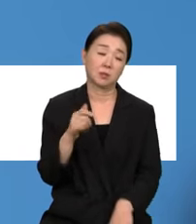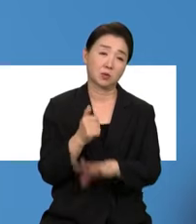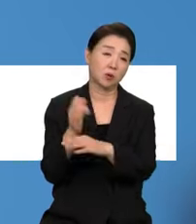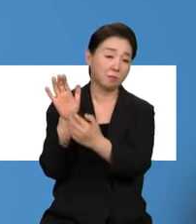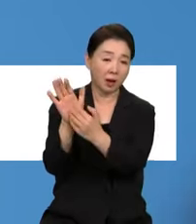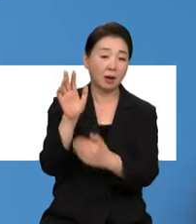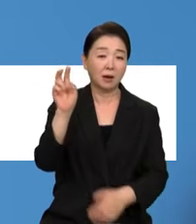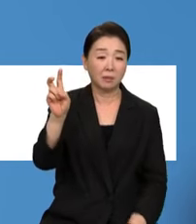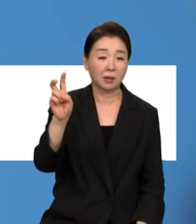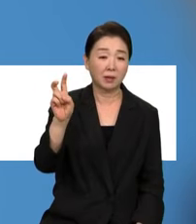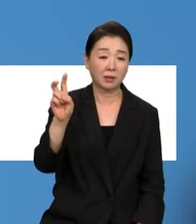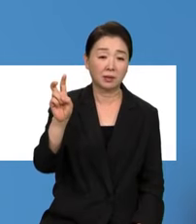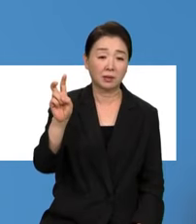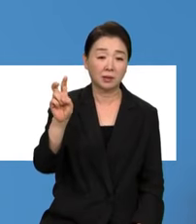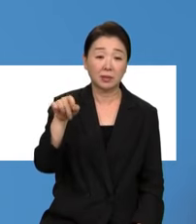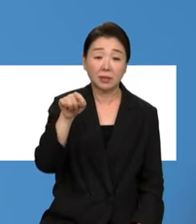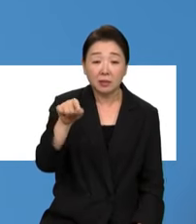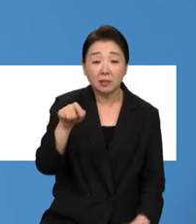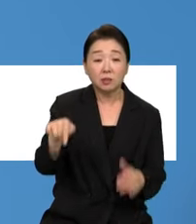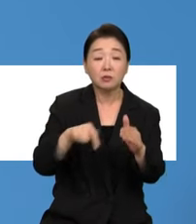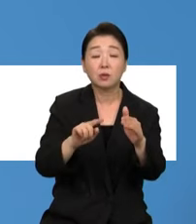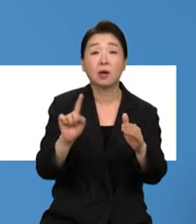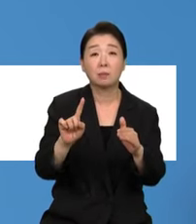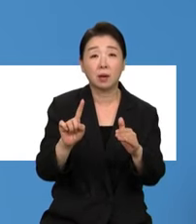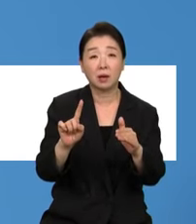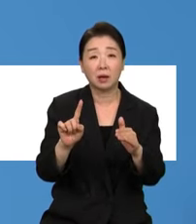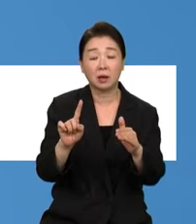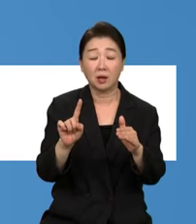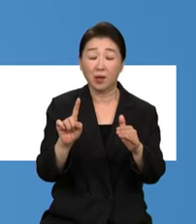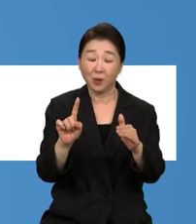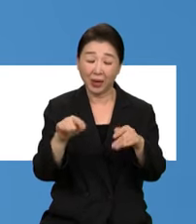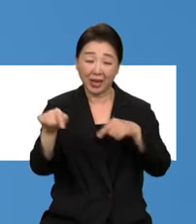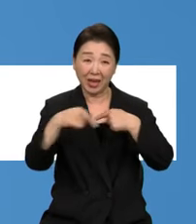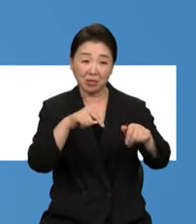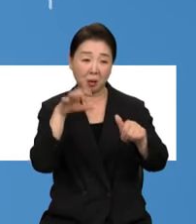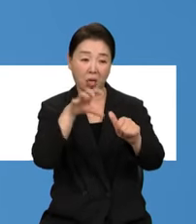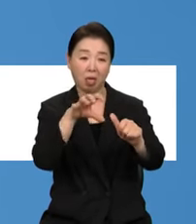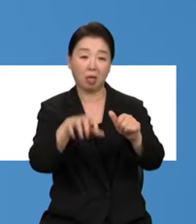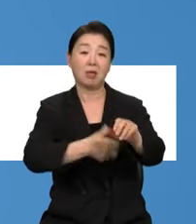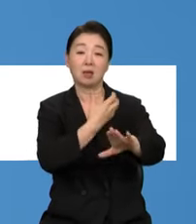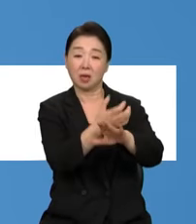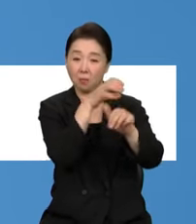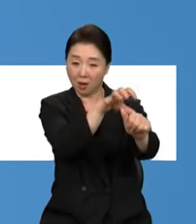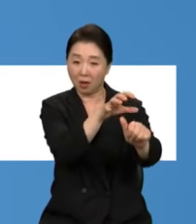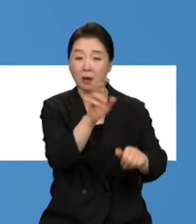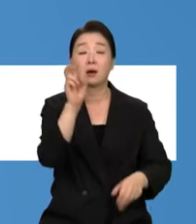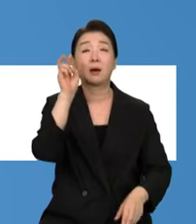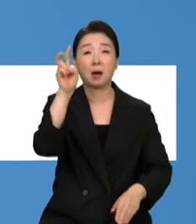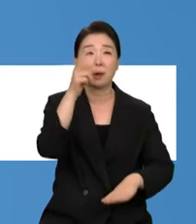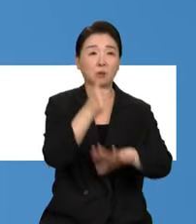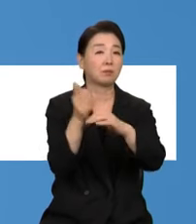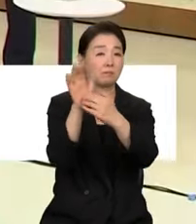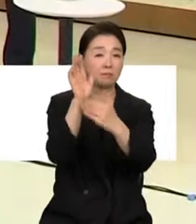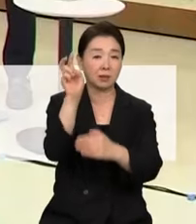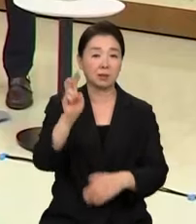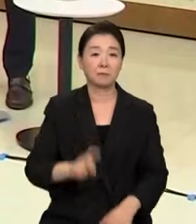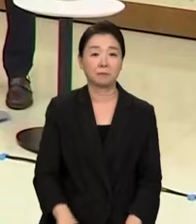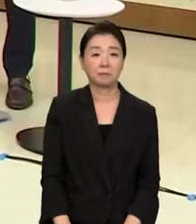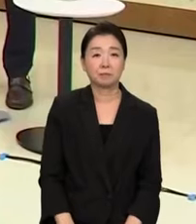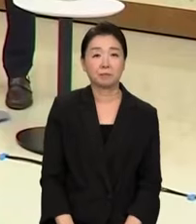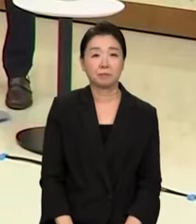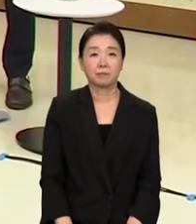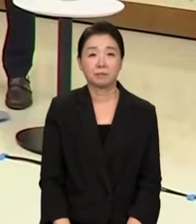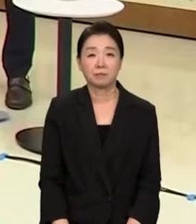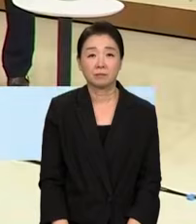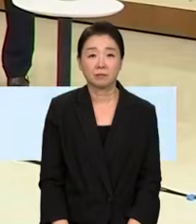하는데 그 수 중에 하나가 개을 선포해서 막아내려고 하지 않겠느냐 여전히